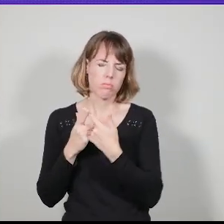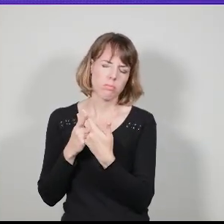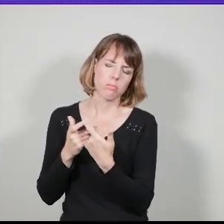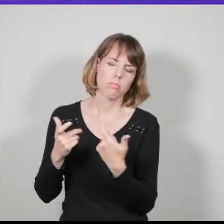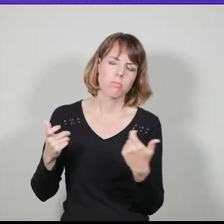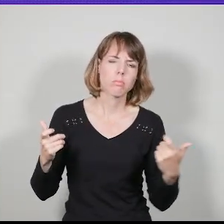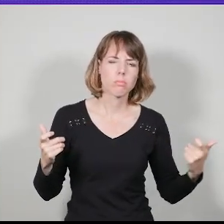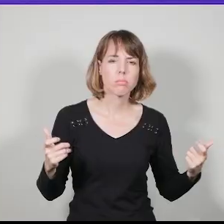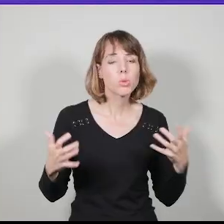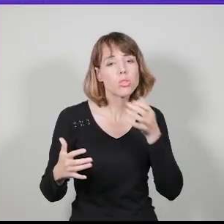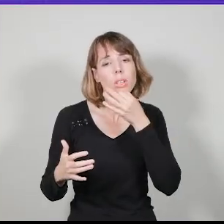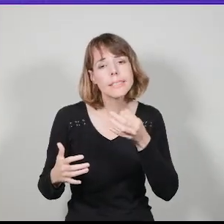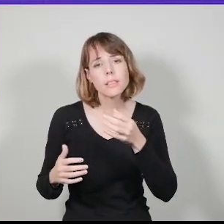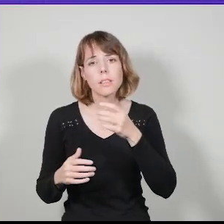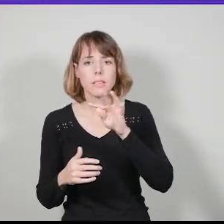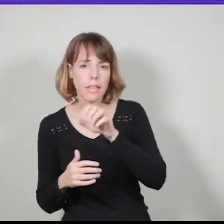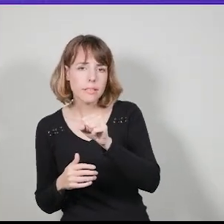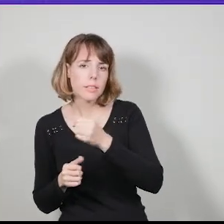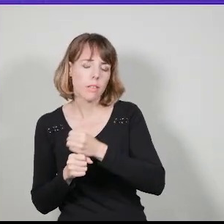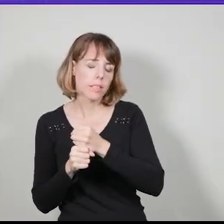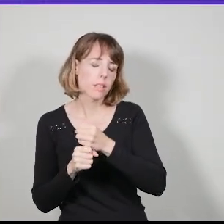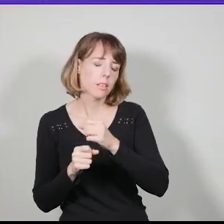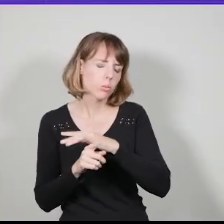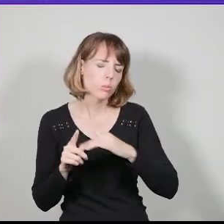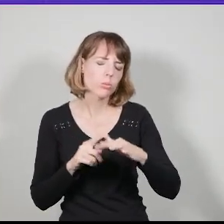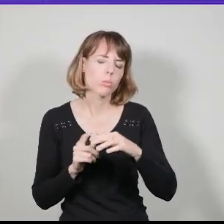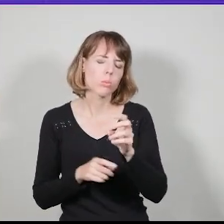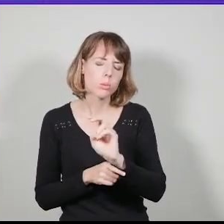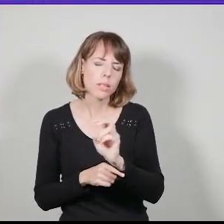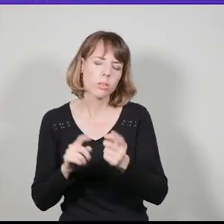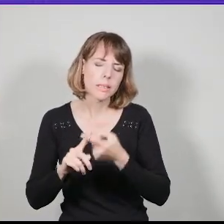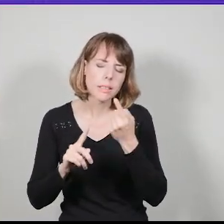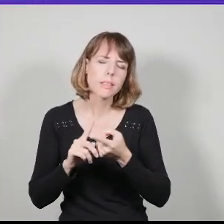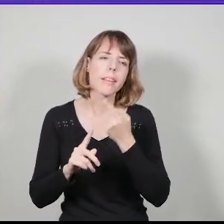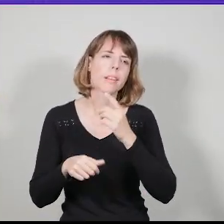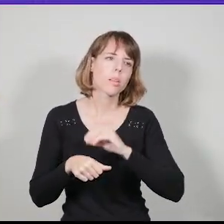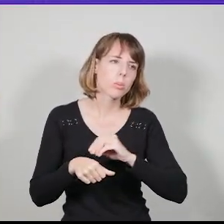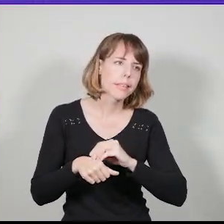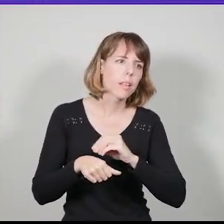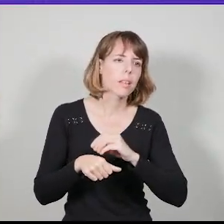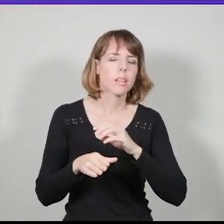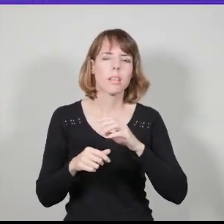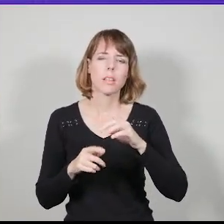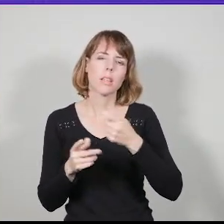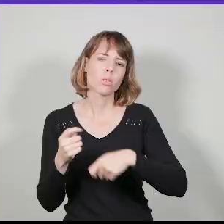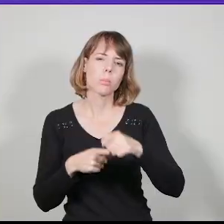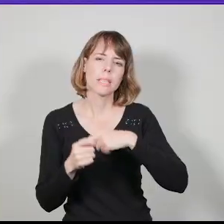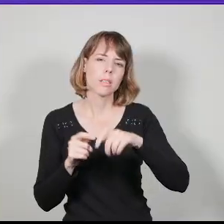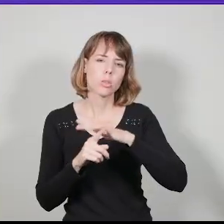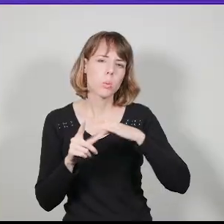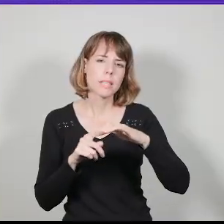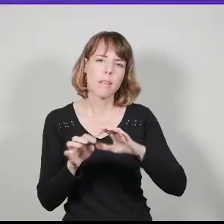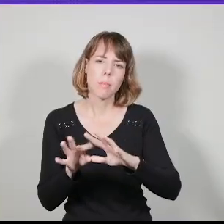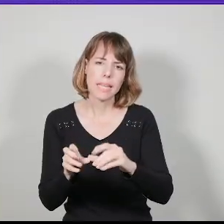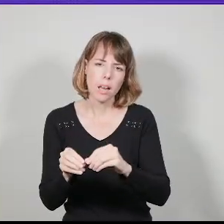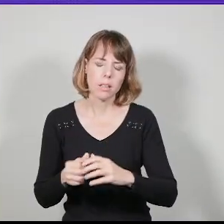fait. On a des travailleurs sociaux, cœur de métier, assistants sociaux, éducateurs spécialisés, conseillers en économie sociale et familiale. On a des personnels